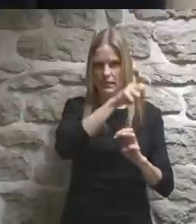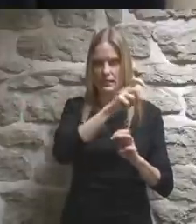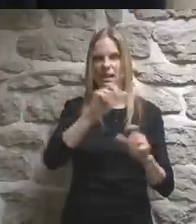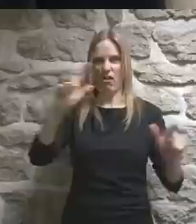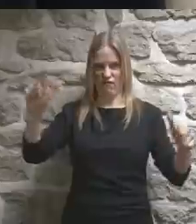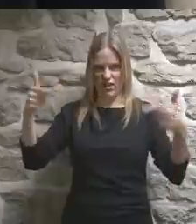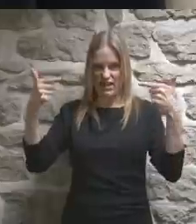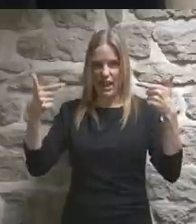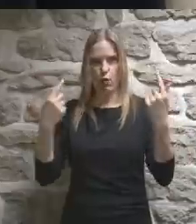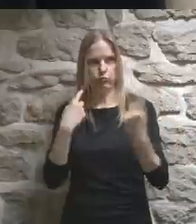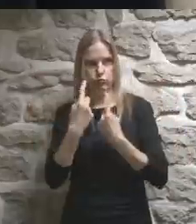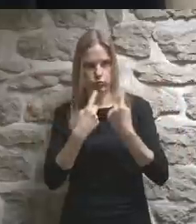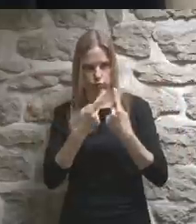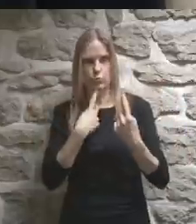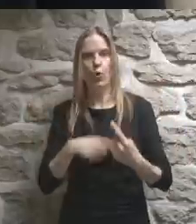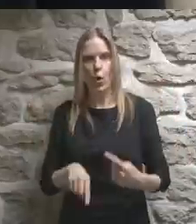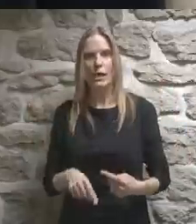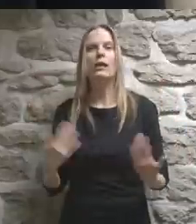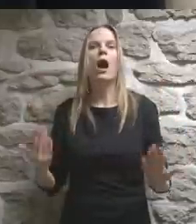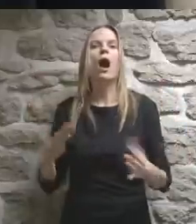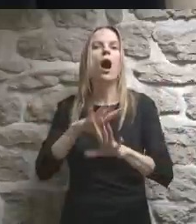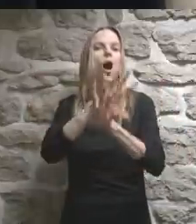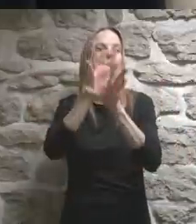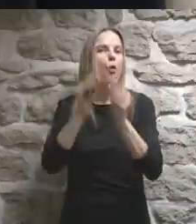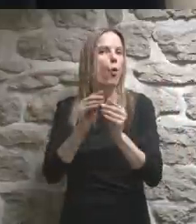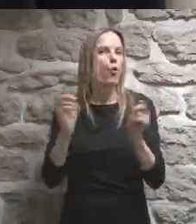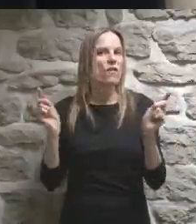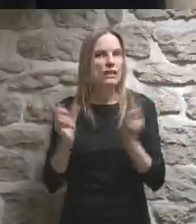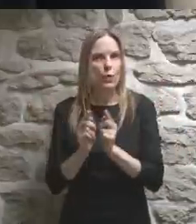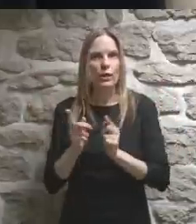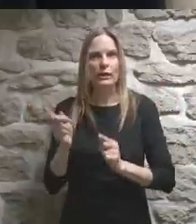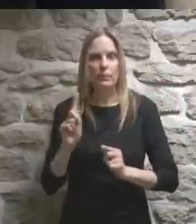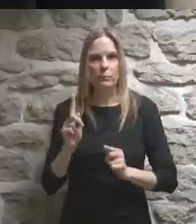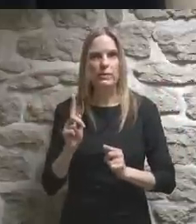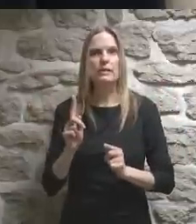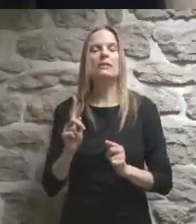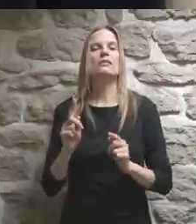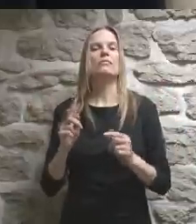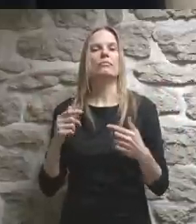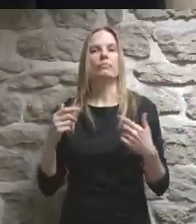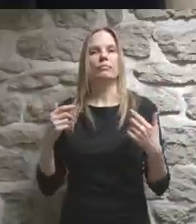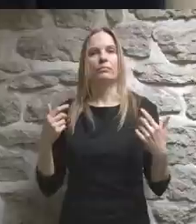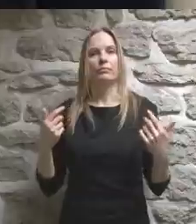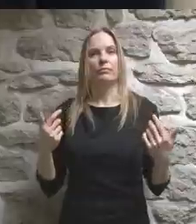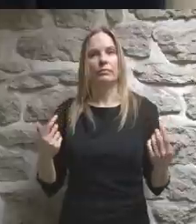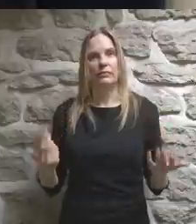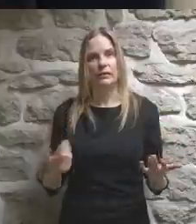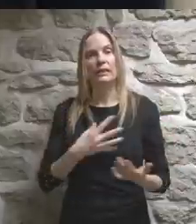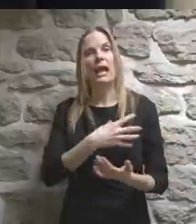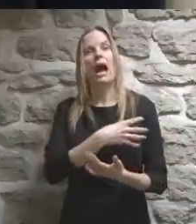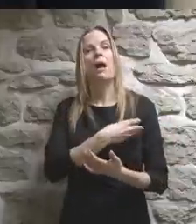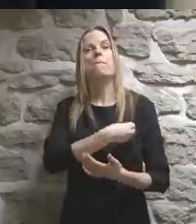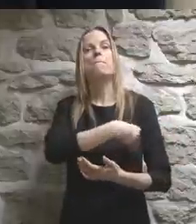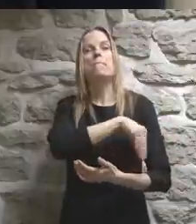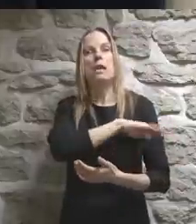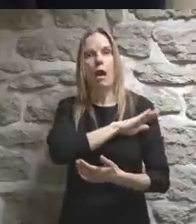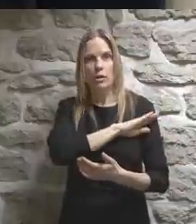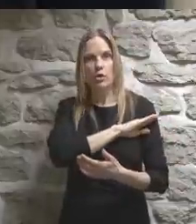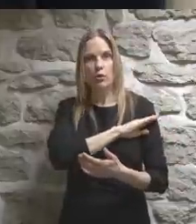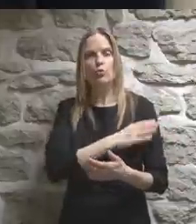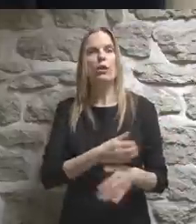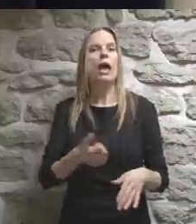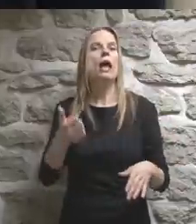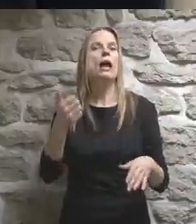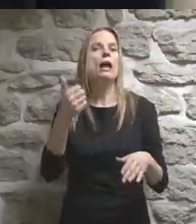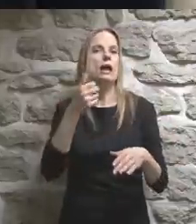kui lühidalt seda kokku võtta, siis on kõige eelduste kohaselt Prantsuse riigipea Macron